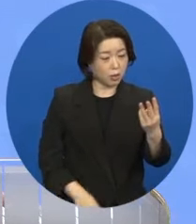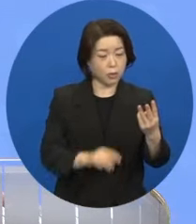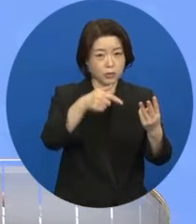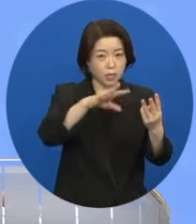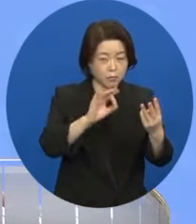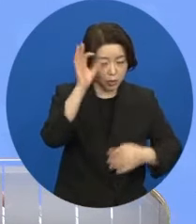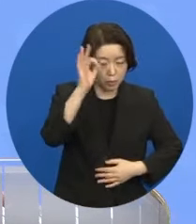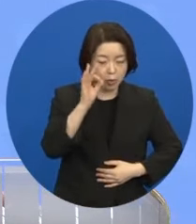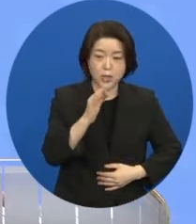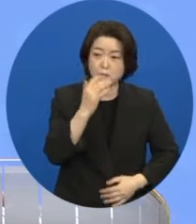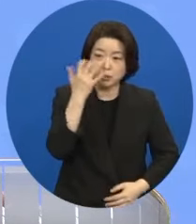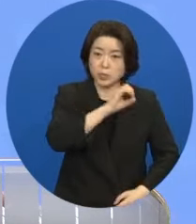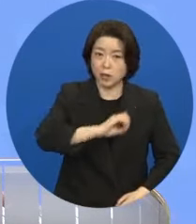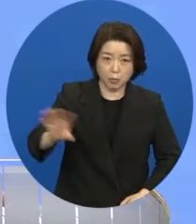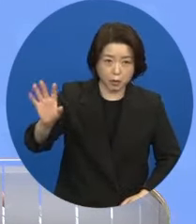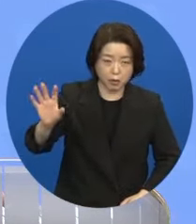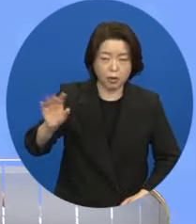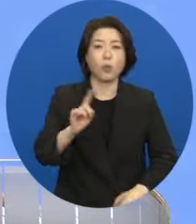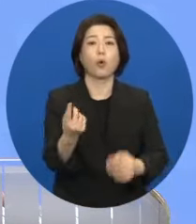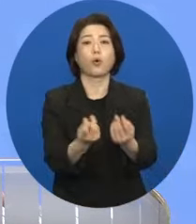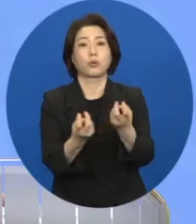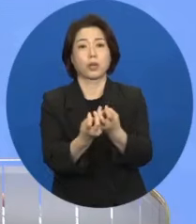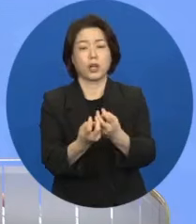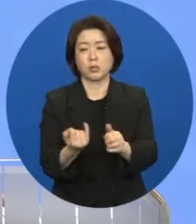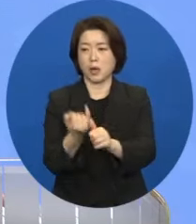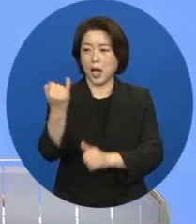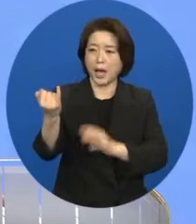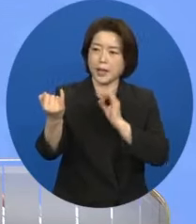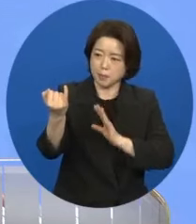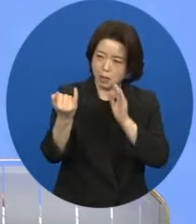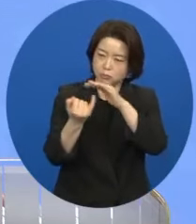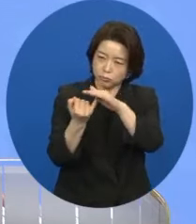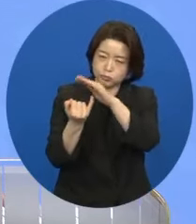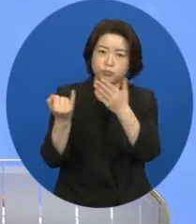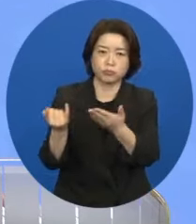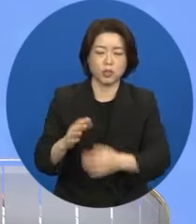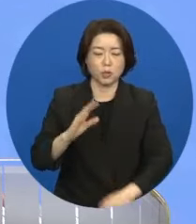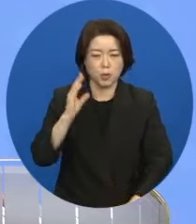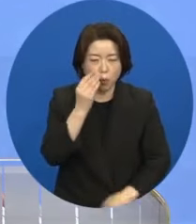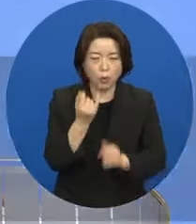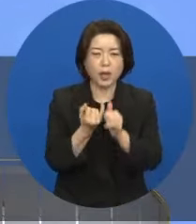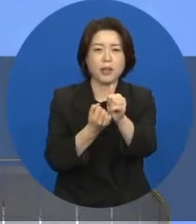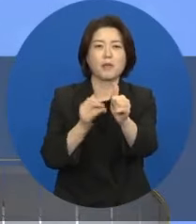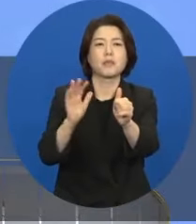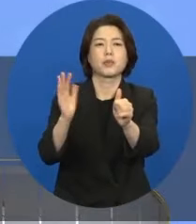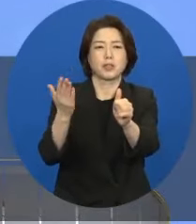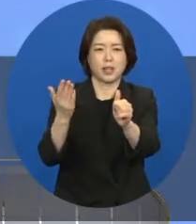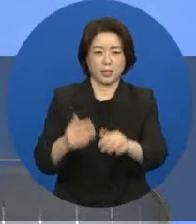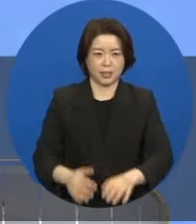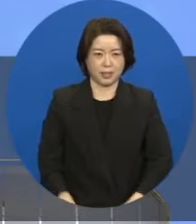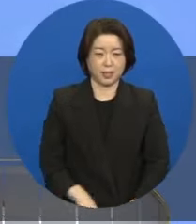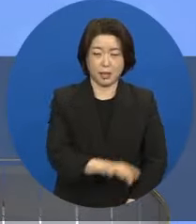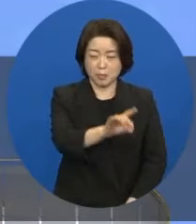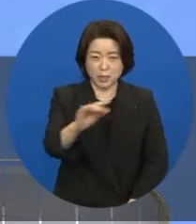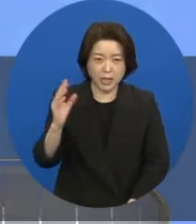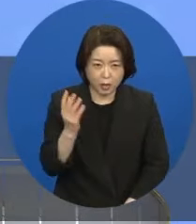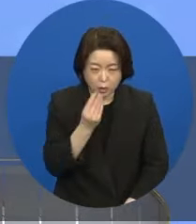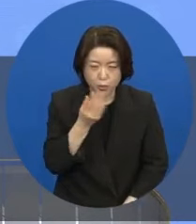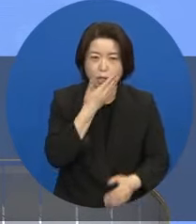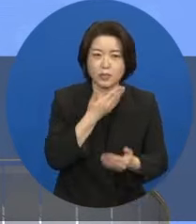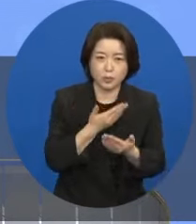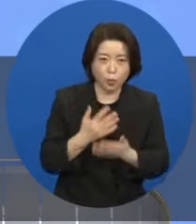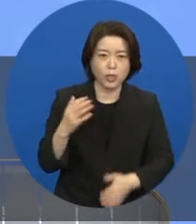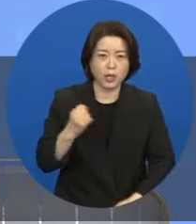버립니까 아내만 바라보라 이거예요 그러면 거룩한 남편이 된다는 것이죠 4절 말씀 보십시오 각각 거룩함과 존귀함으로